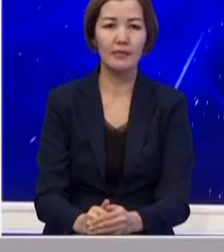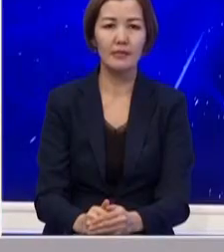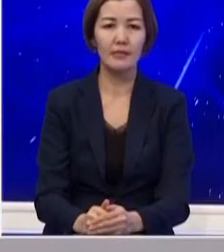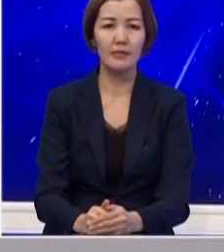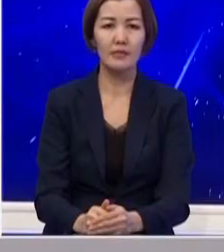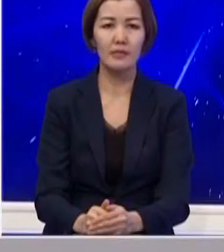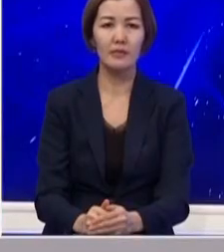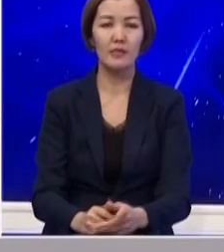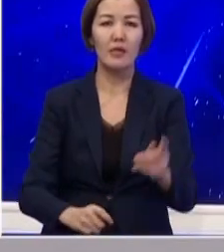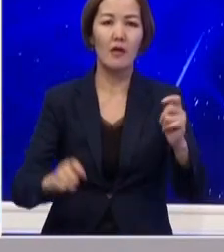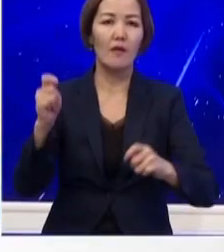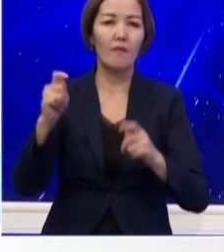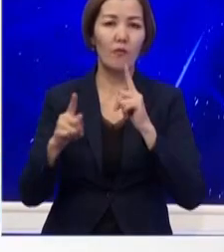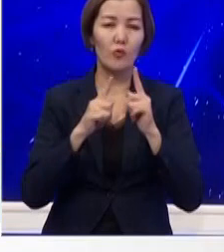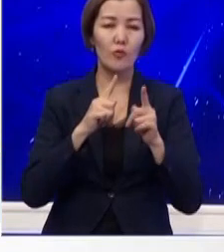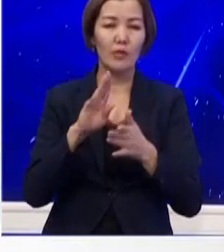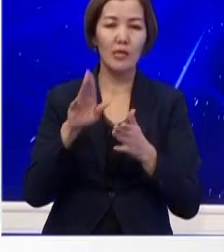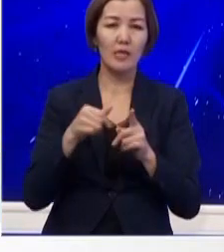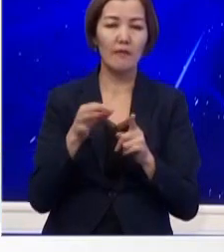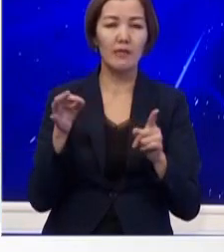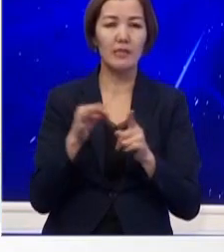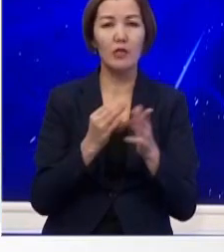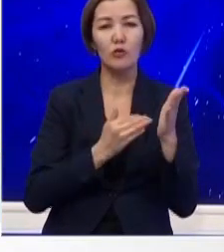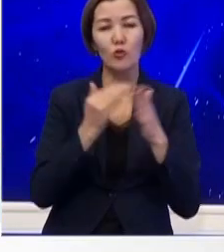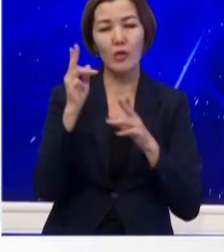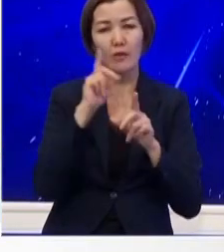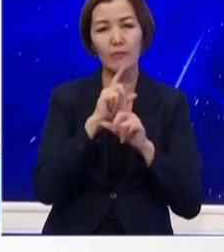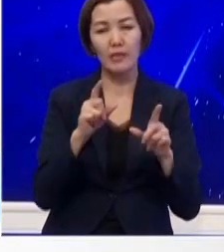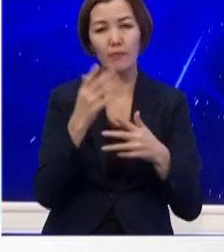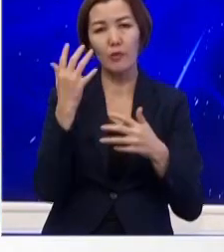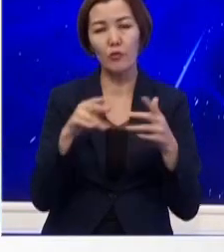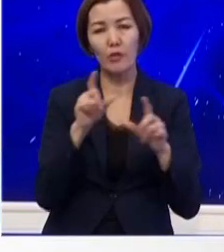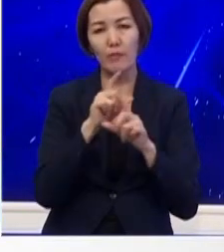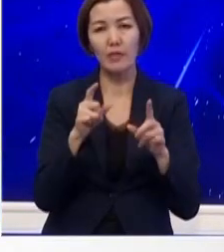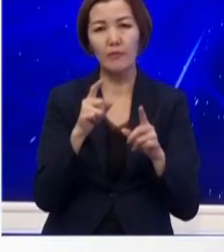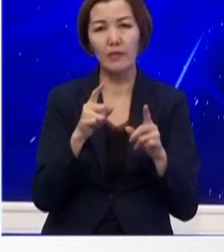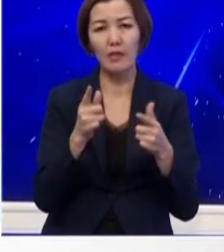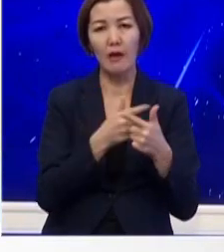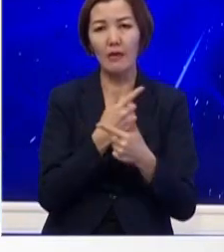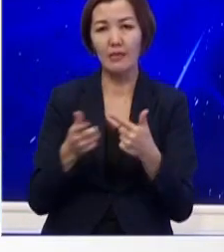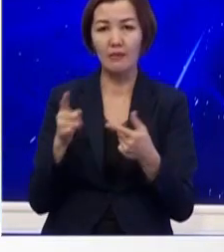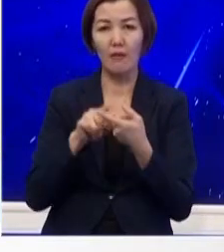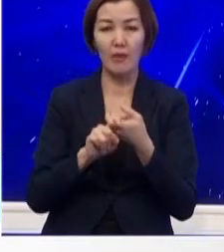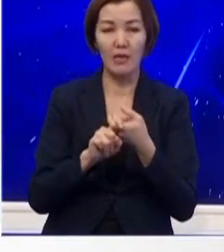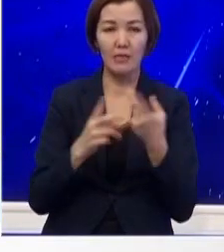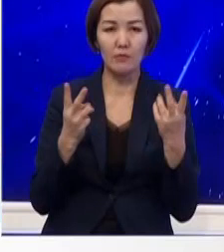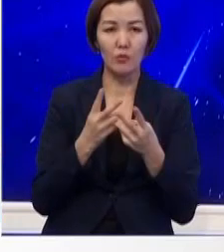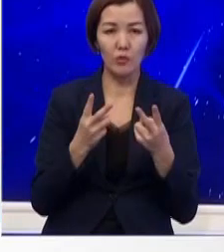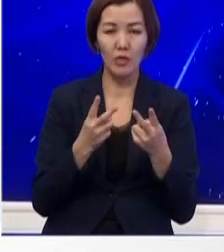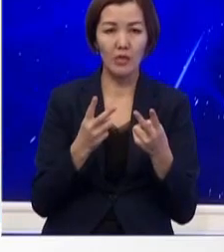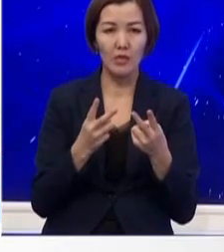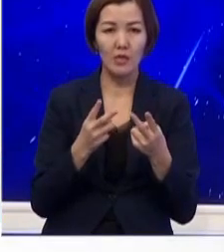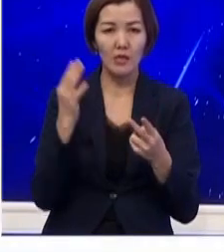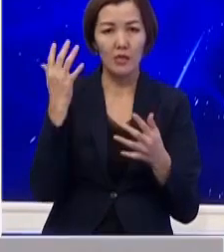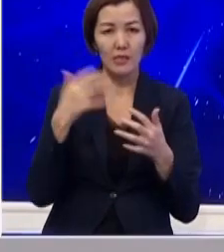Бұл форум негізгі мақсаты мына жоғары мектеп пен орта мектептің арасындағы байланыс. Біз осы орта мектепке